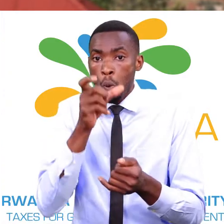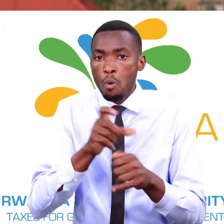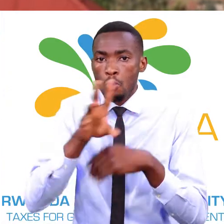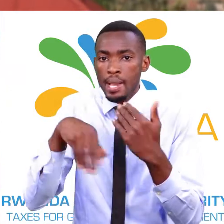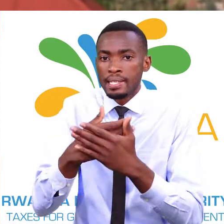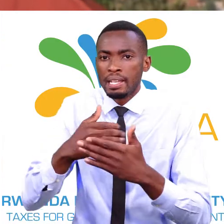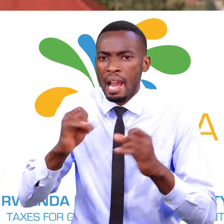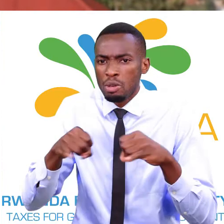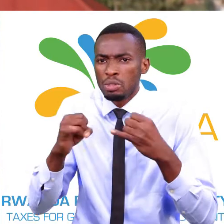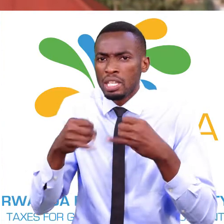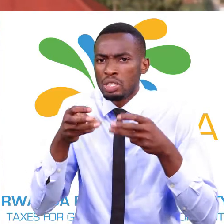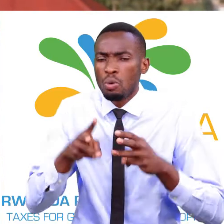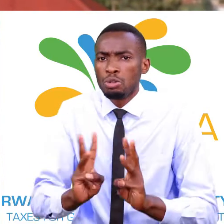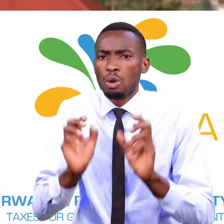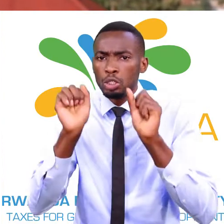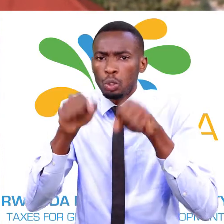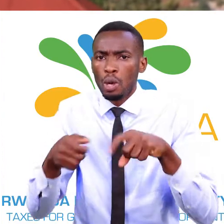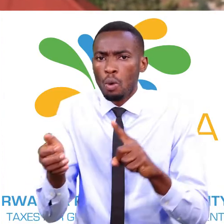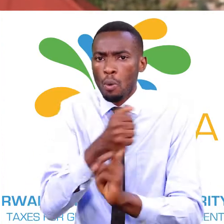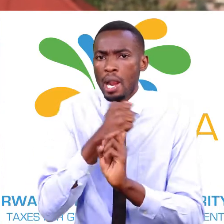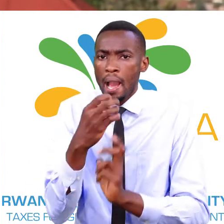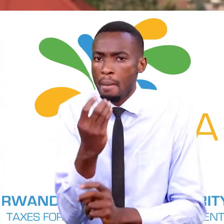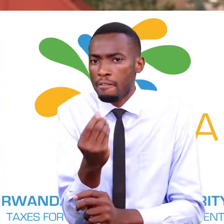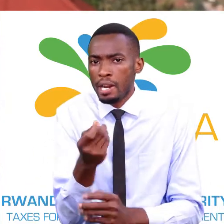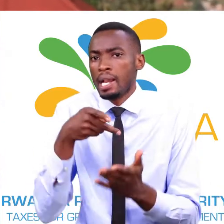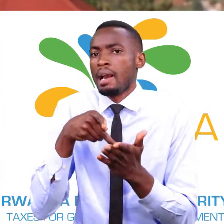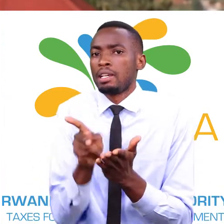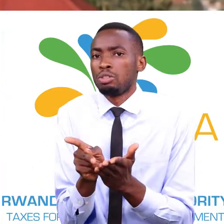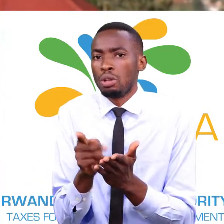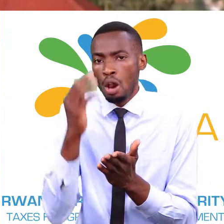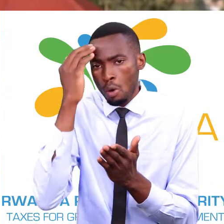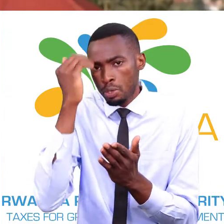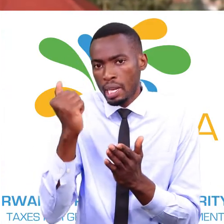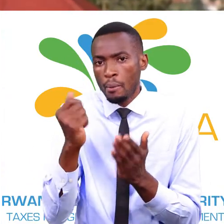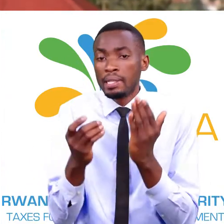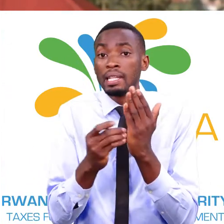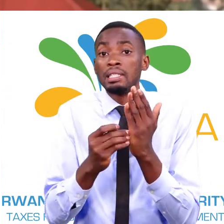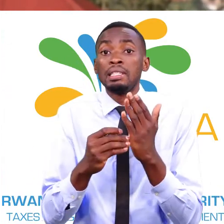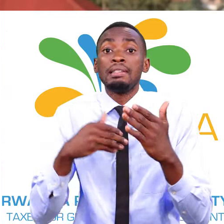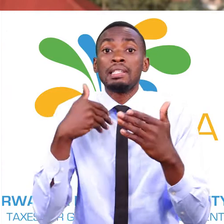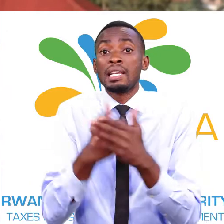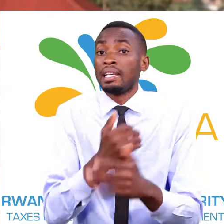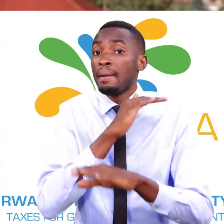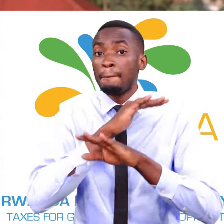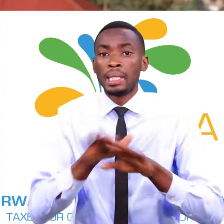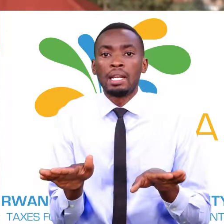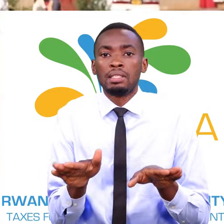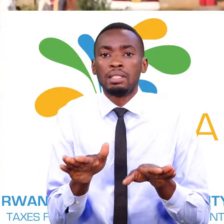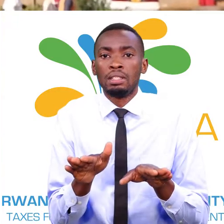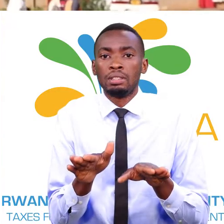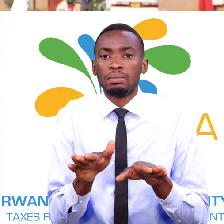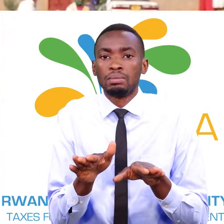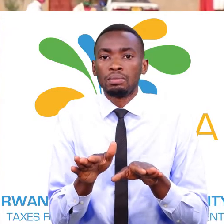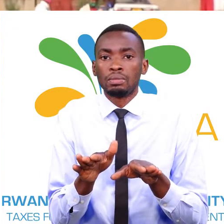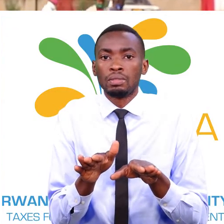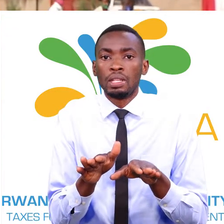wese aragerageza uburyo ki ashobora gushaka amafaranga akwishyura kugira ngo itariki nigera bizabe byarangiye